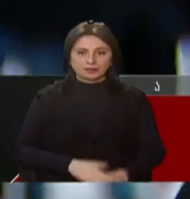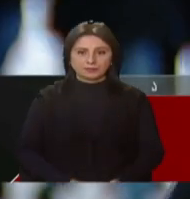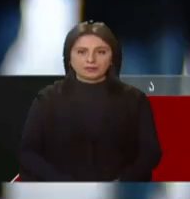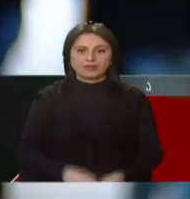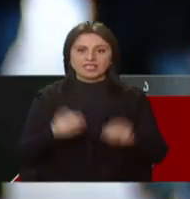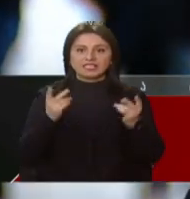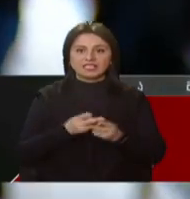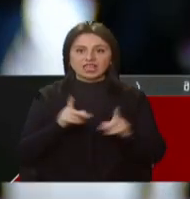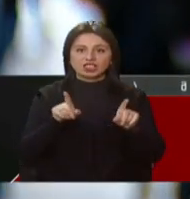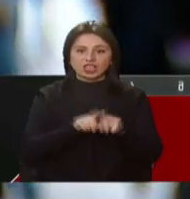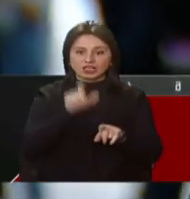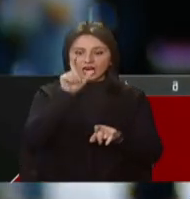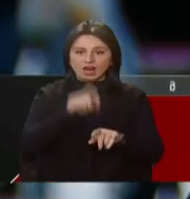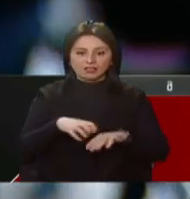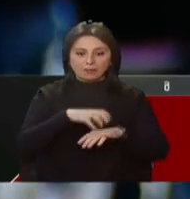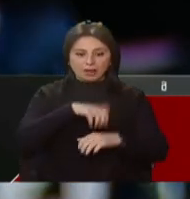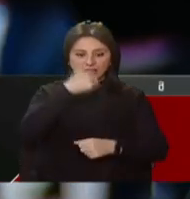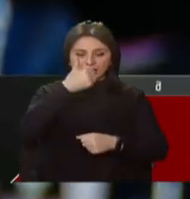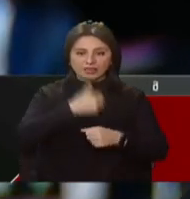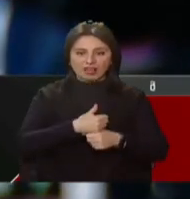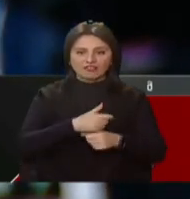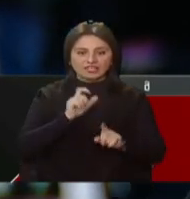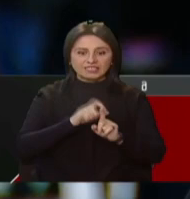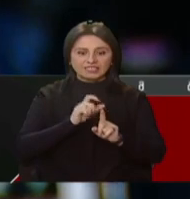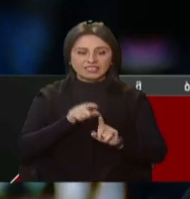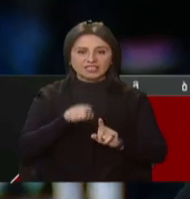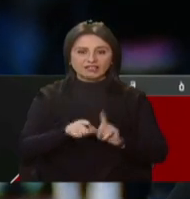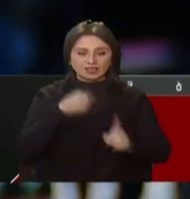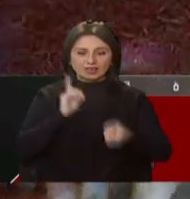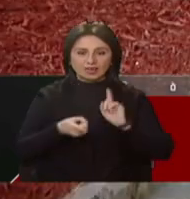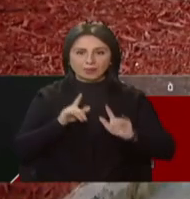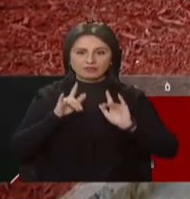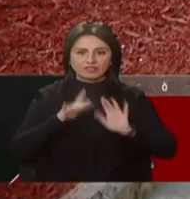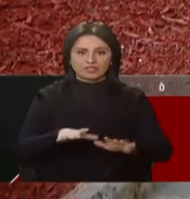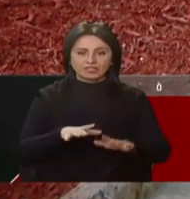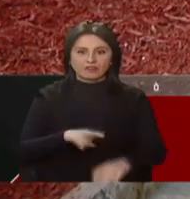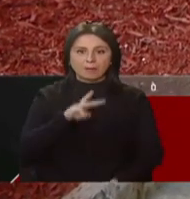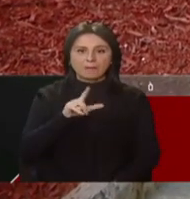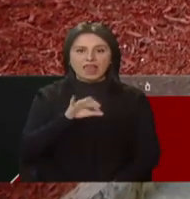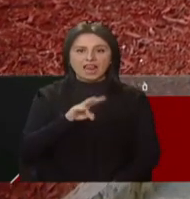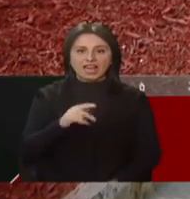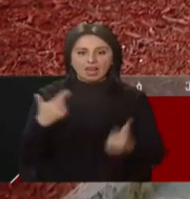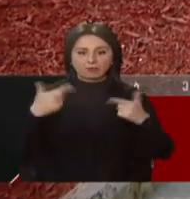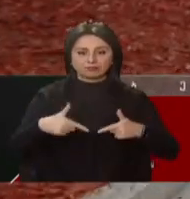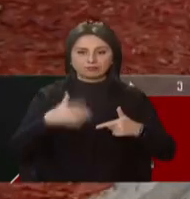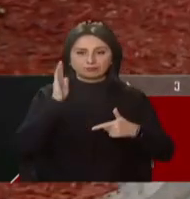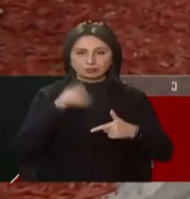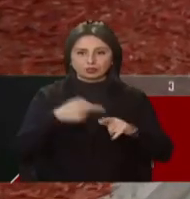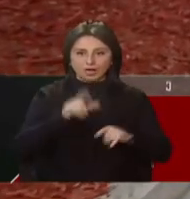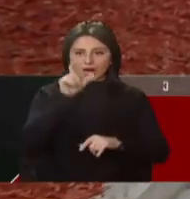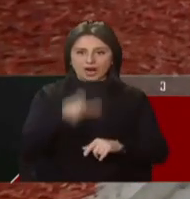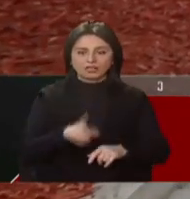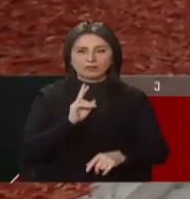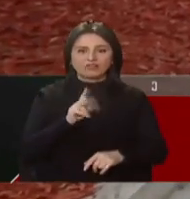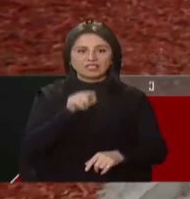Საჭიროა ისეთი ადამიანი ჩაუდეს პარტიის სათავეში, რომელიც სიტყვა იქნება ნამდვილად საქმე. ნიკა მელიას ერთ-ერთი კონკურენტი ახლა სწორედ ის ადამიანი